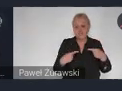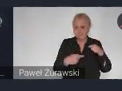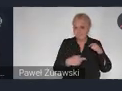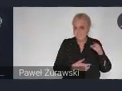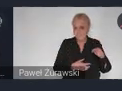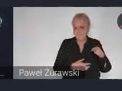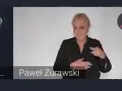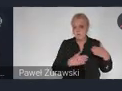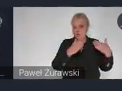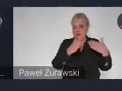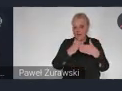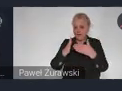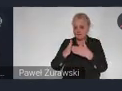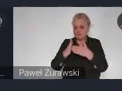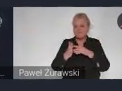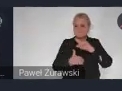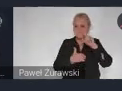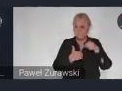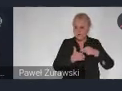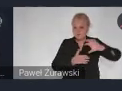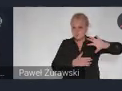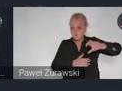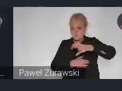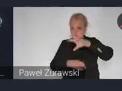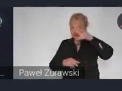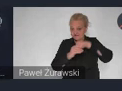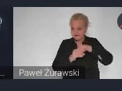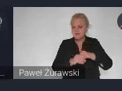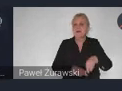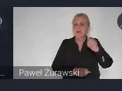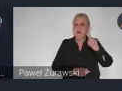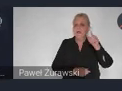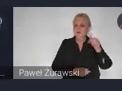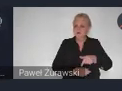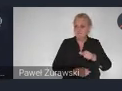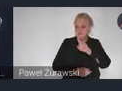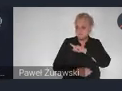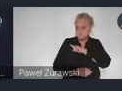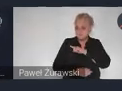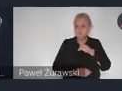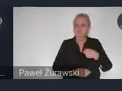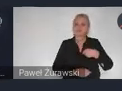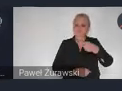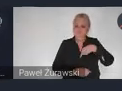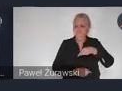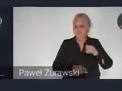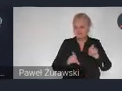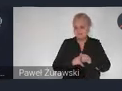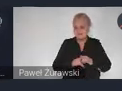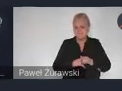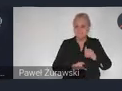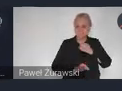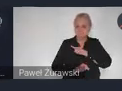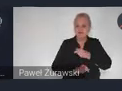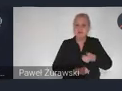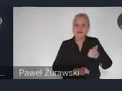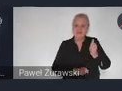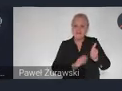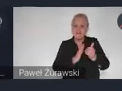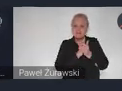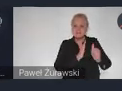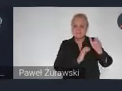limitów na właśnie te kategorie natomiast należy wziąć pod uwagę i będziemy też uczulać naszych ekspertów Podczas